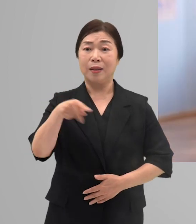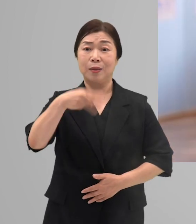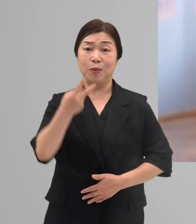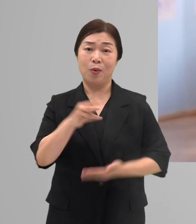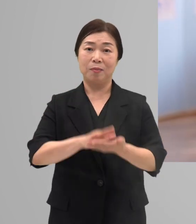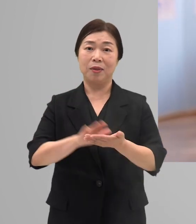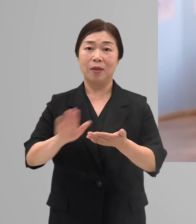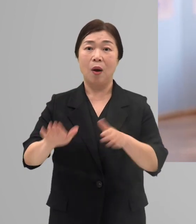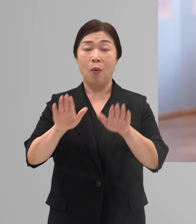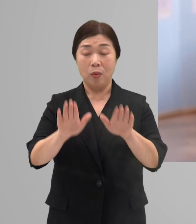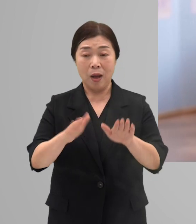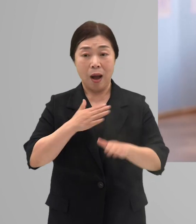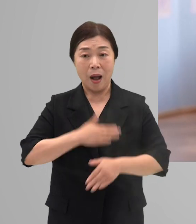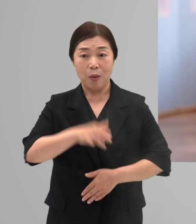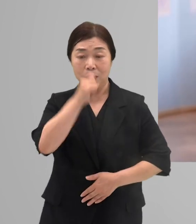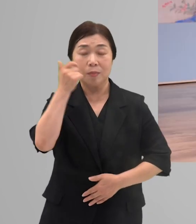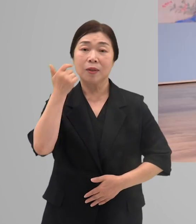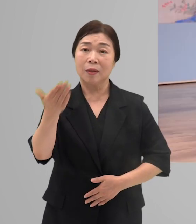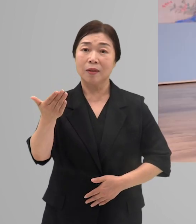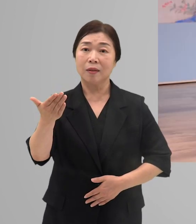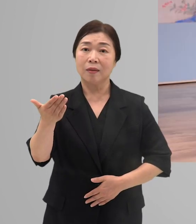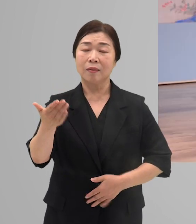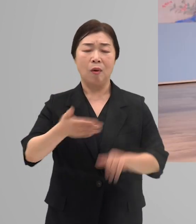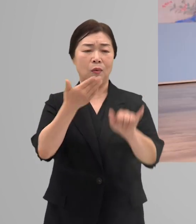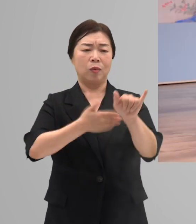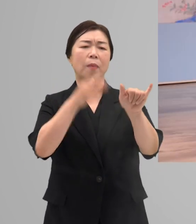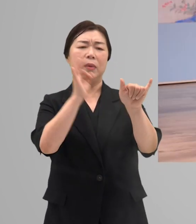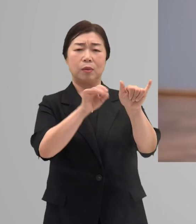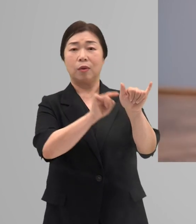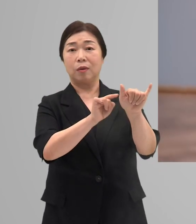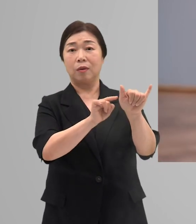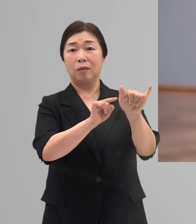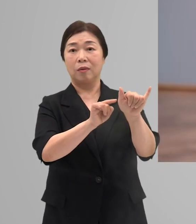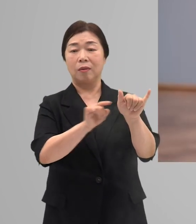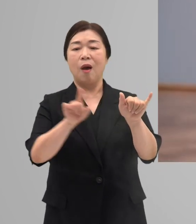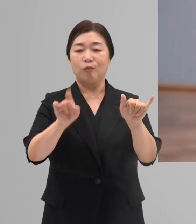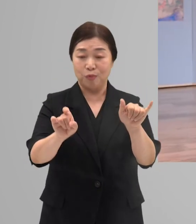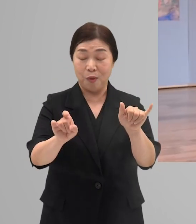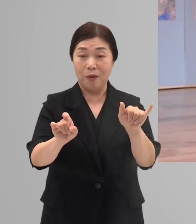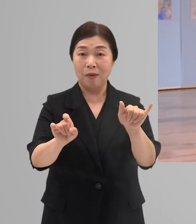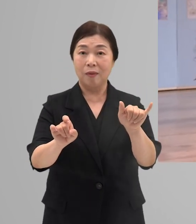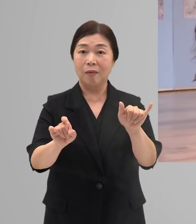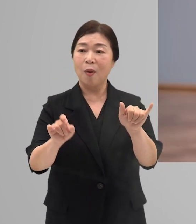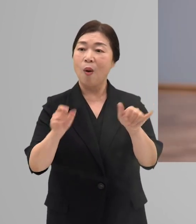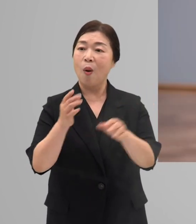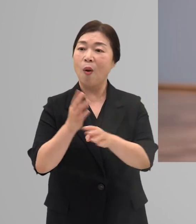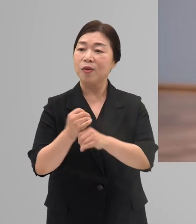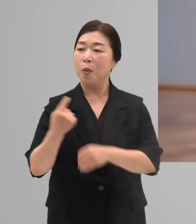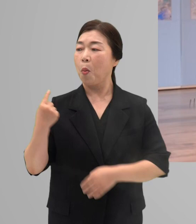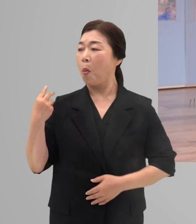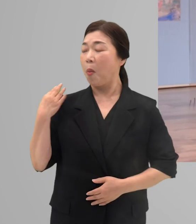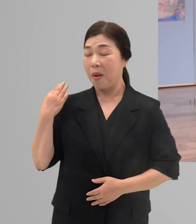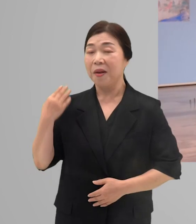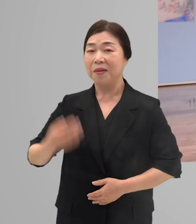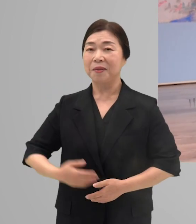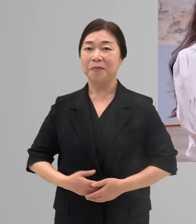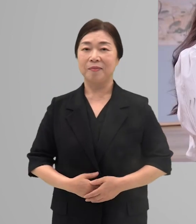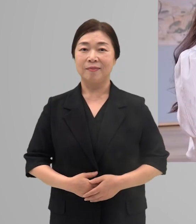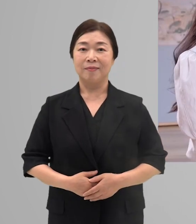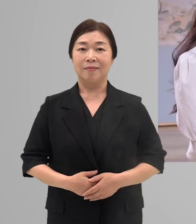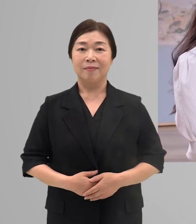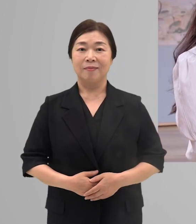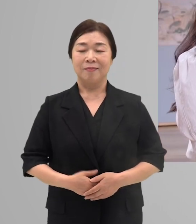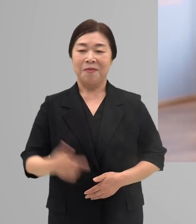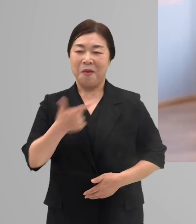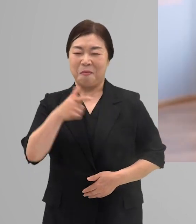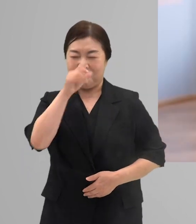합니다. 저를 알고 계시는 분도 있나요? 저는 유튜브에서 봐서 오. 구독 눌렀습니다. 언제 누르셨죠? 며칠 전? 너무